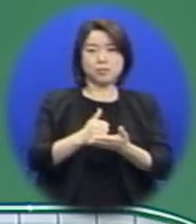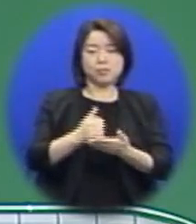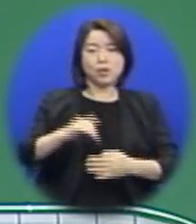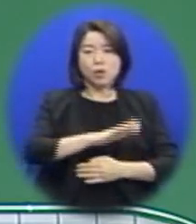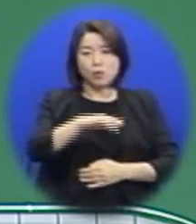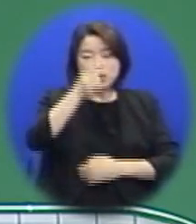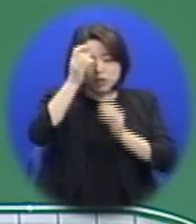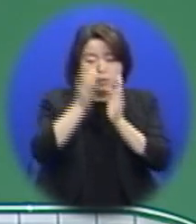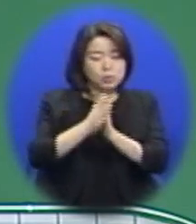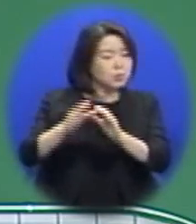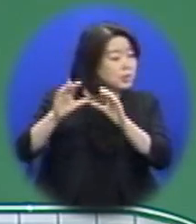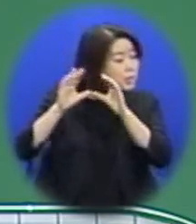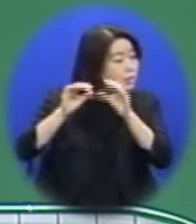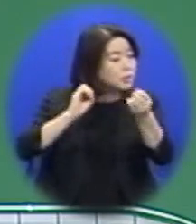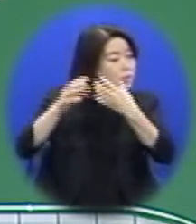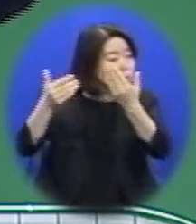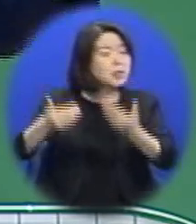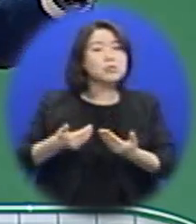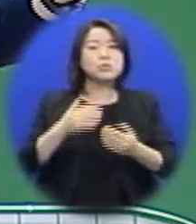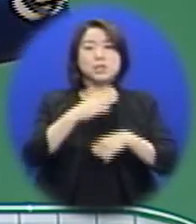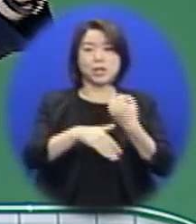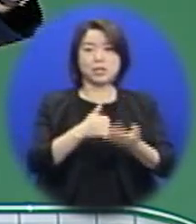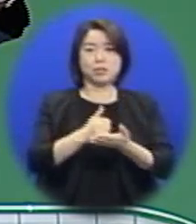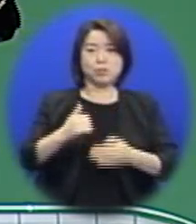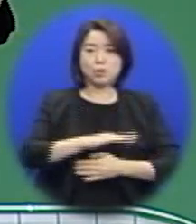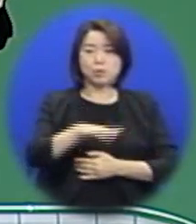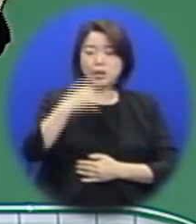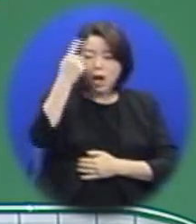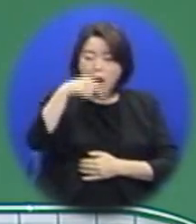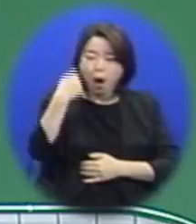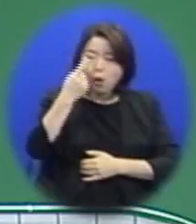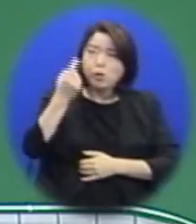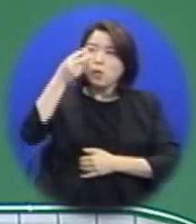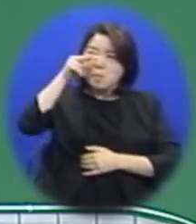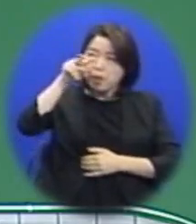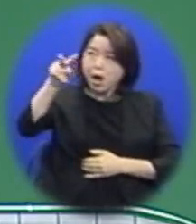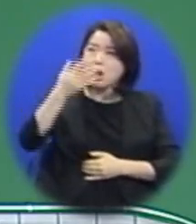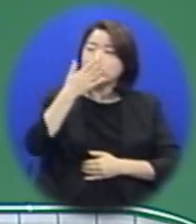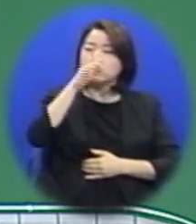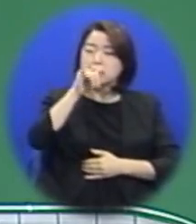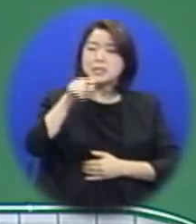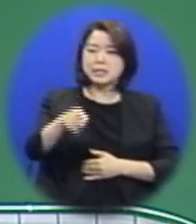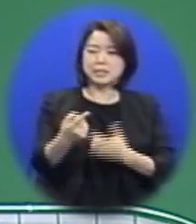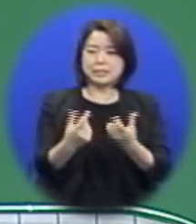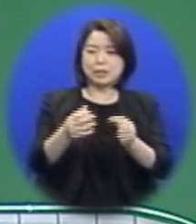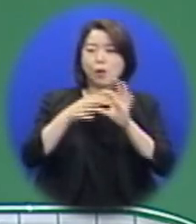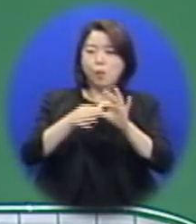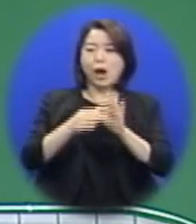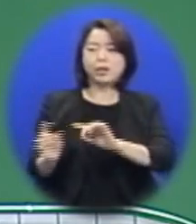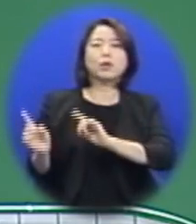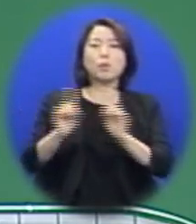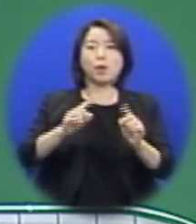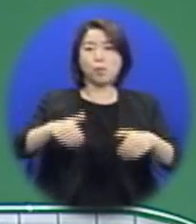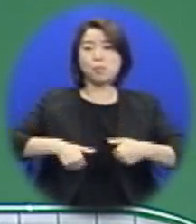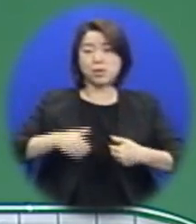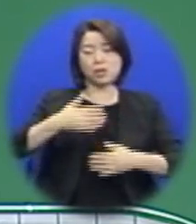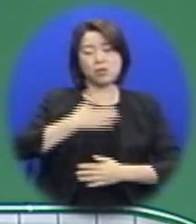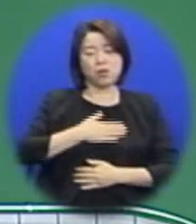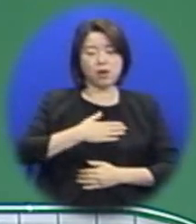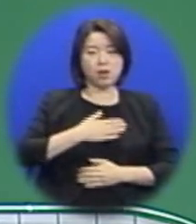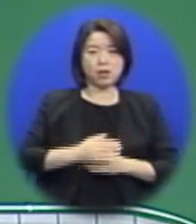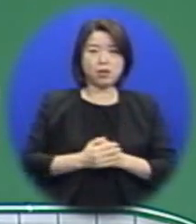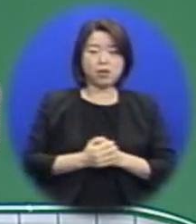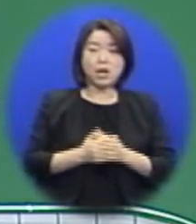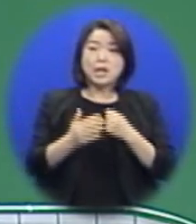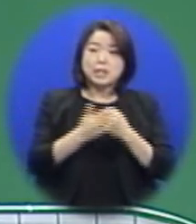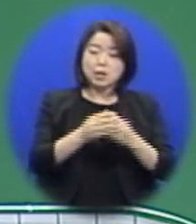들어주시는 하나님, 우리가 하나님의 얼굴을 바라볼 수 있는 바로 그런 관계의 회복이었어요.